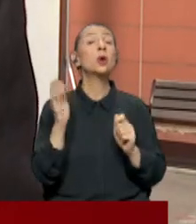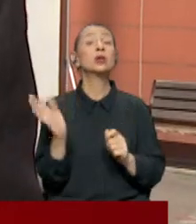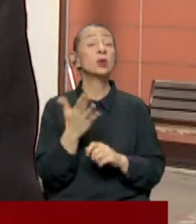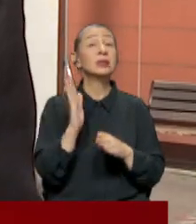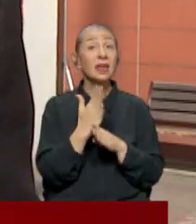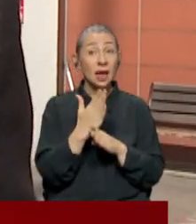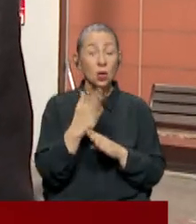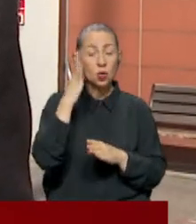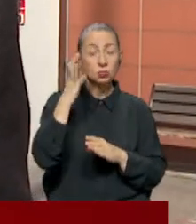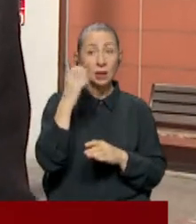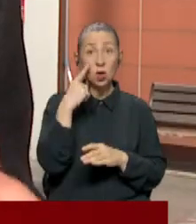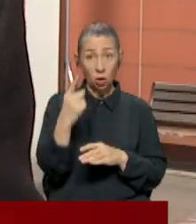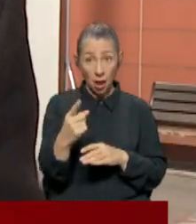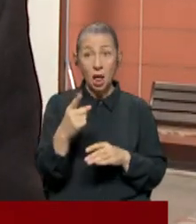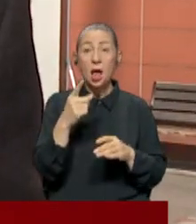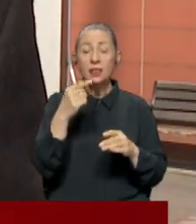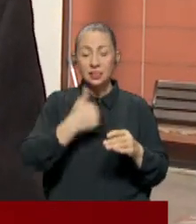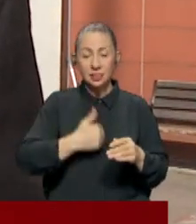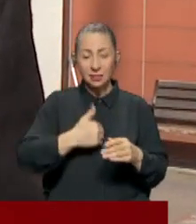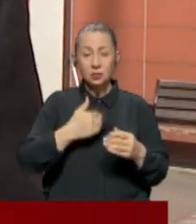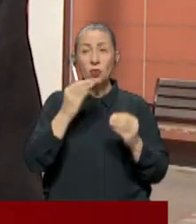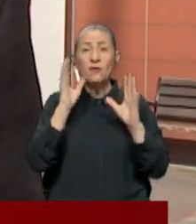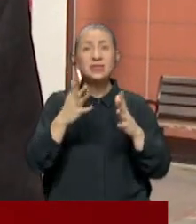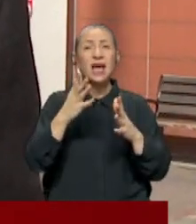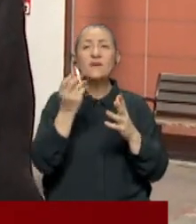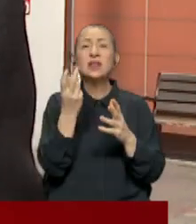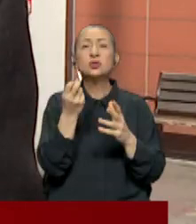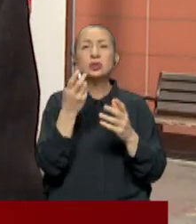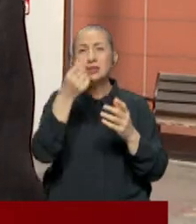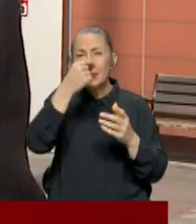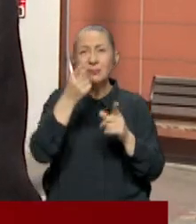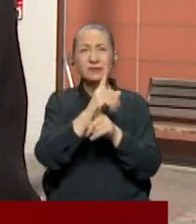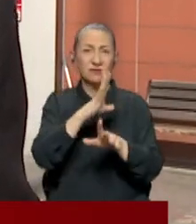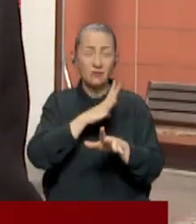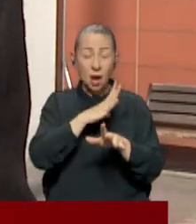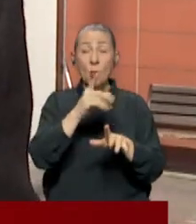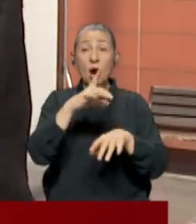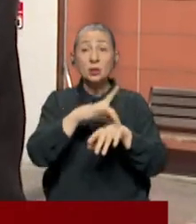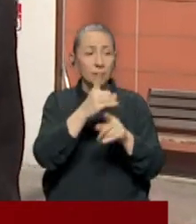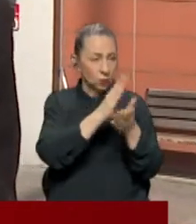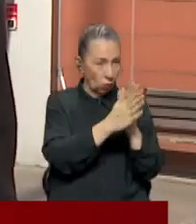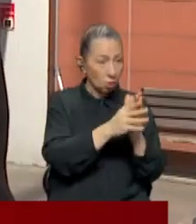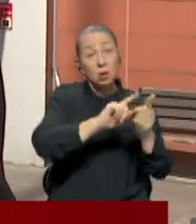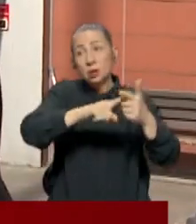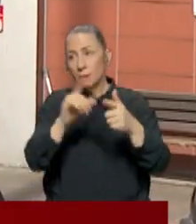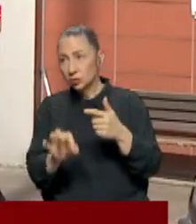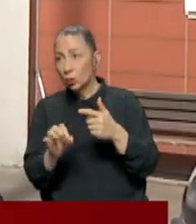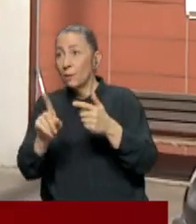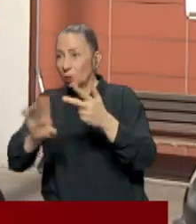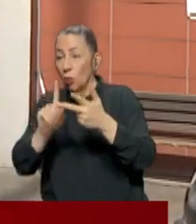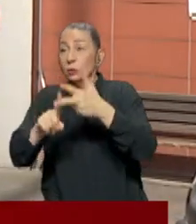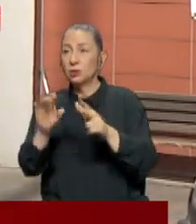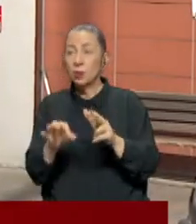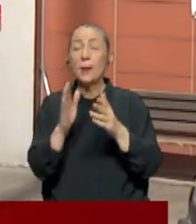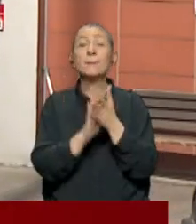geçiyor. Çünkü uzmanlara göre dolaşımda olan çok sayıda virüs var. Bu yüzden hastalıkların biri bitiyor, bir diğeri başlıyor.